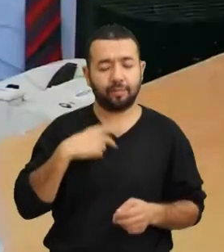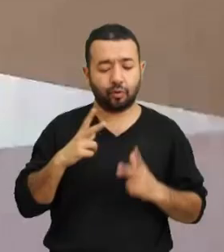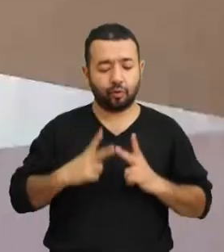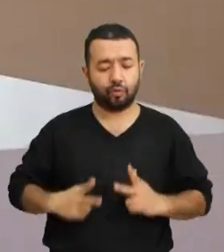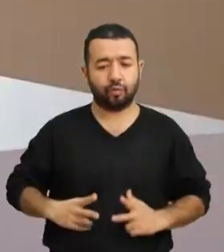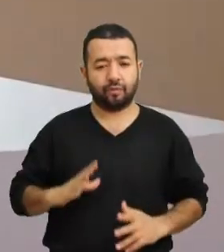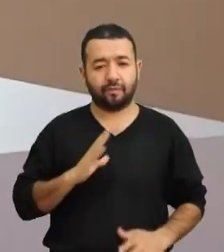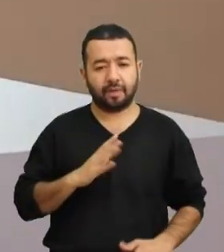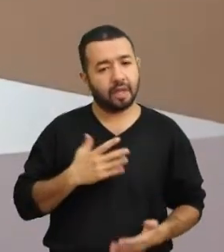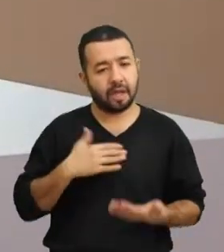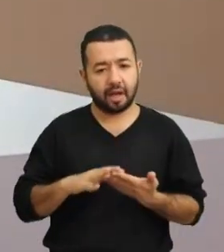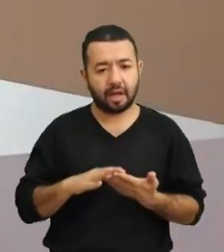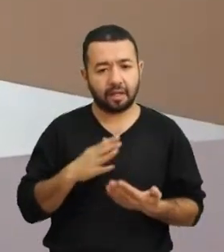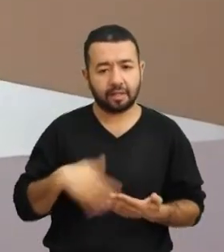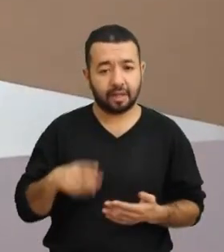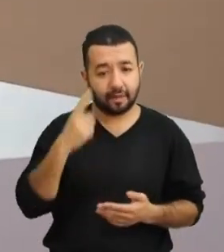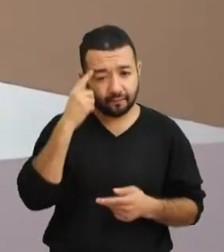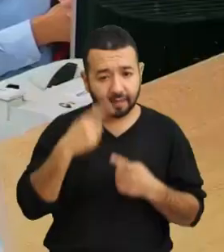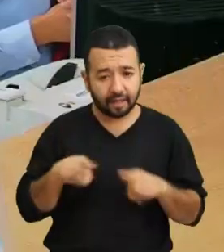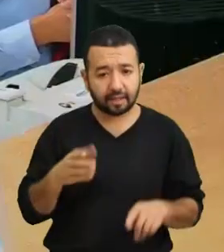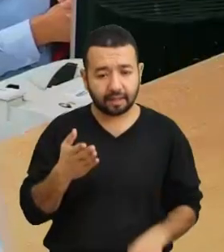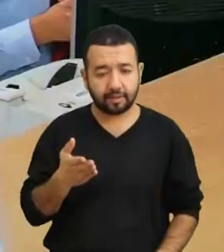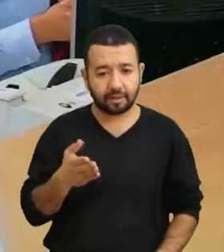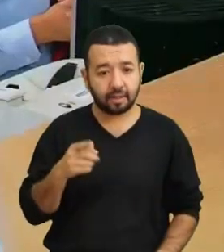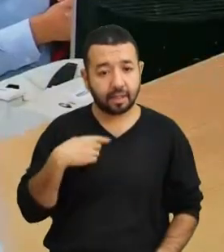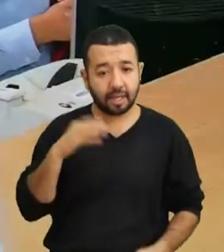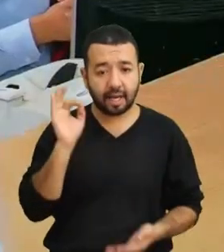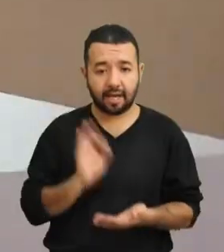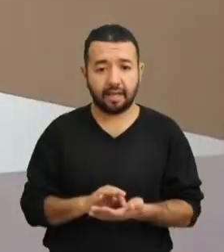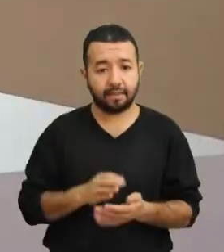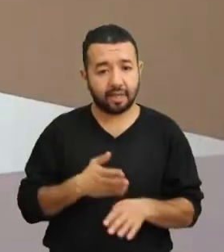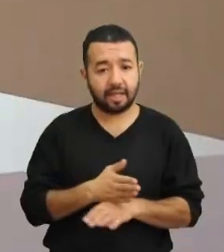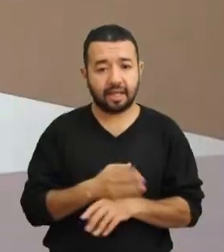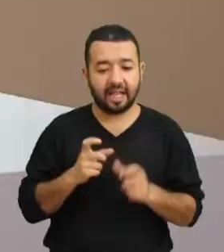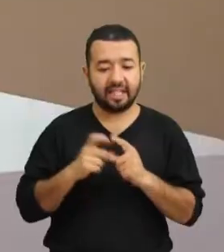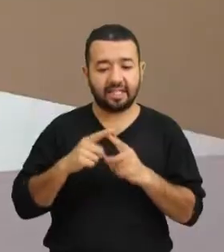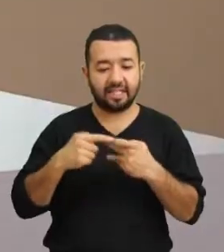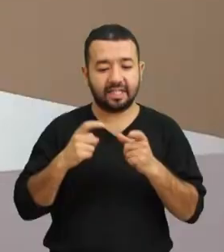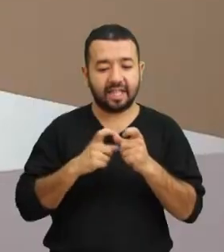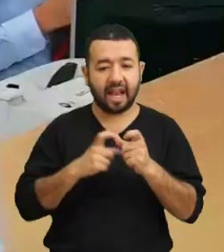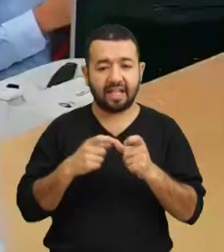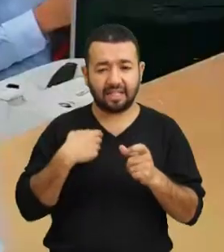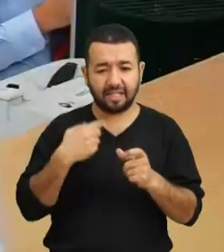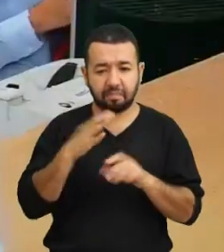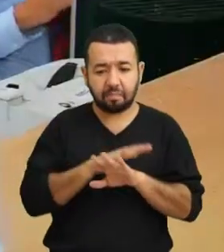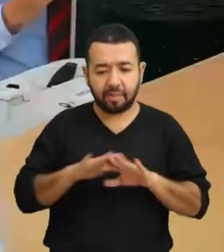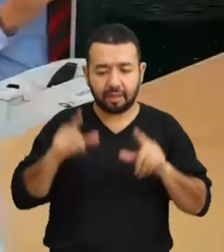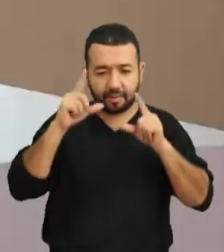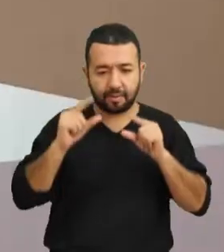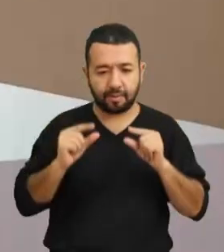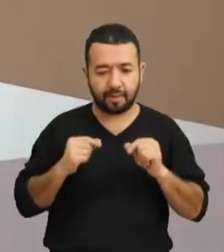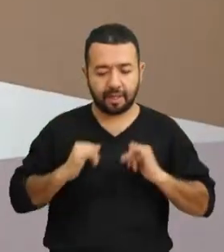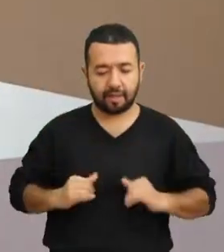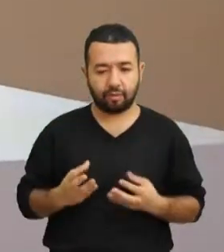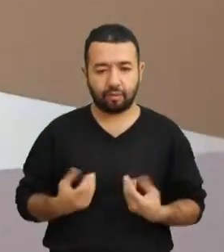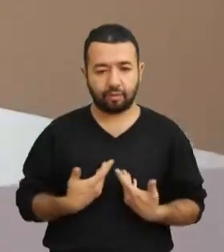abi ya. Ya arkadaşlar, farkında mısınız? Resmen stres kat sayımız azaldı ya. Nurhan